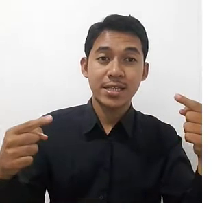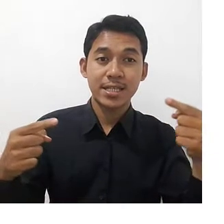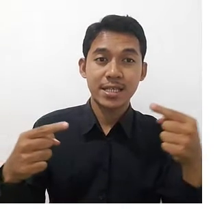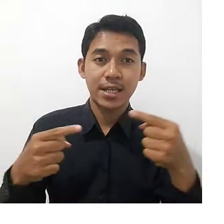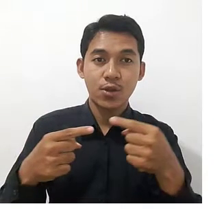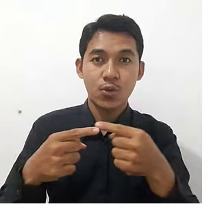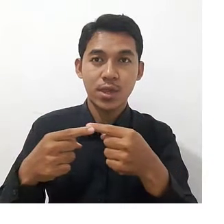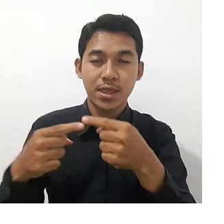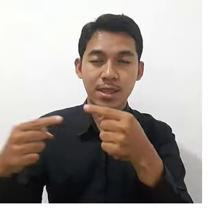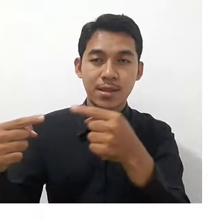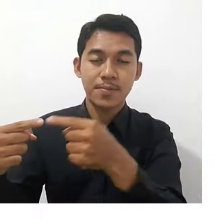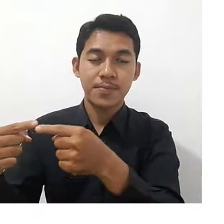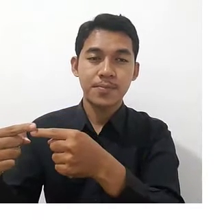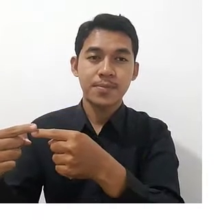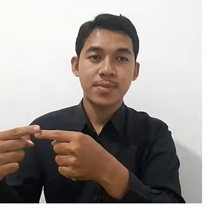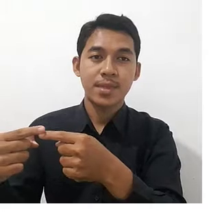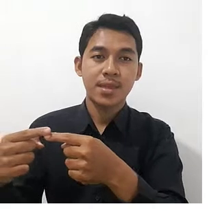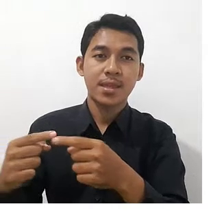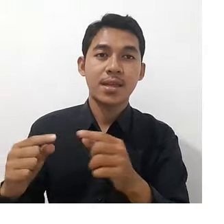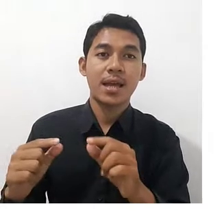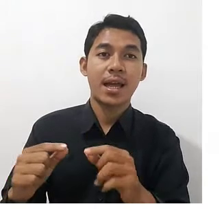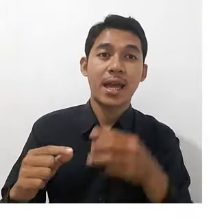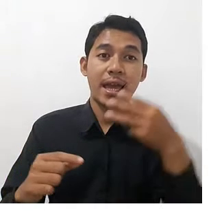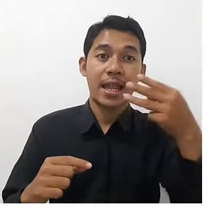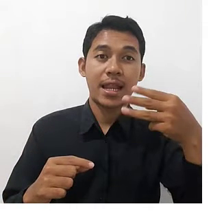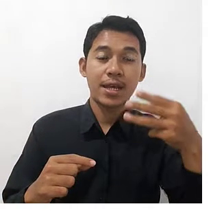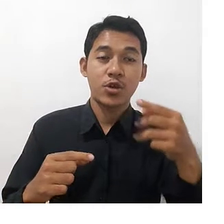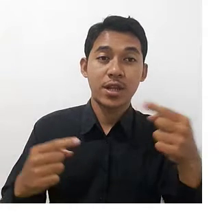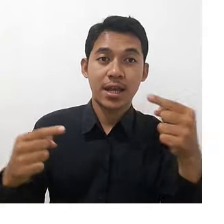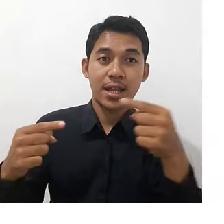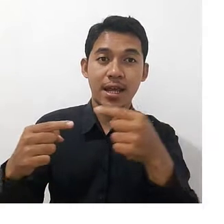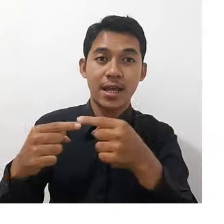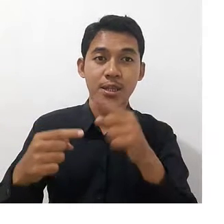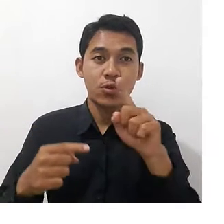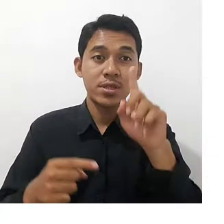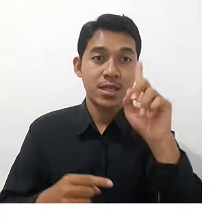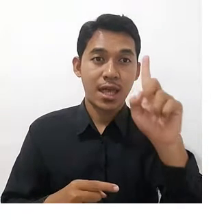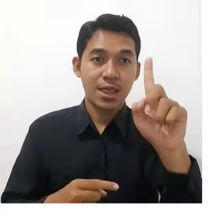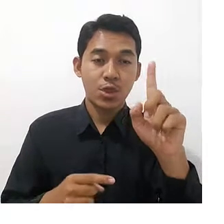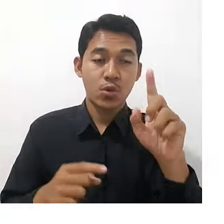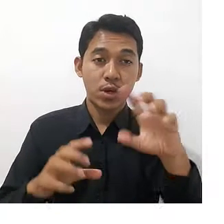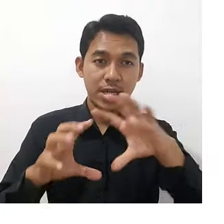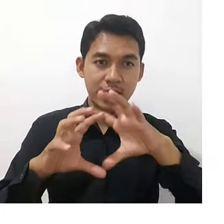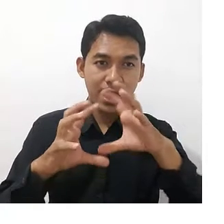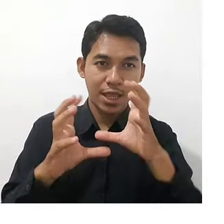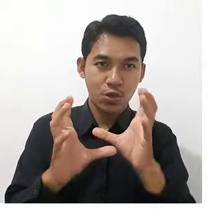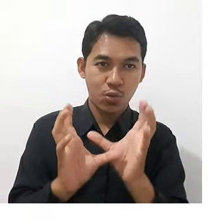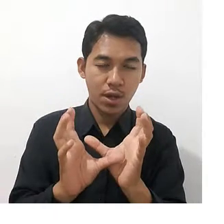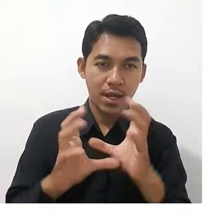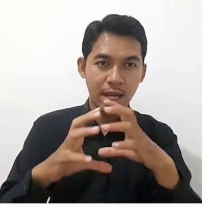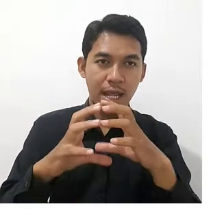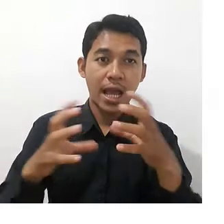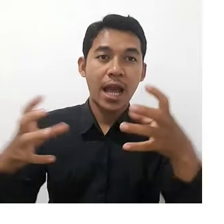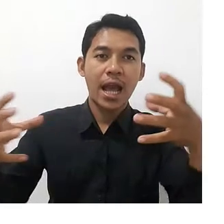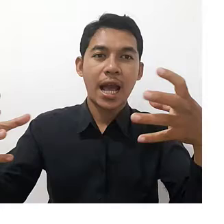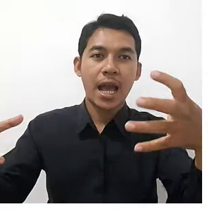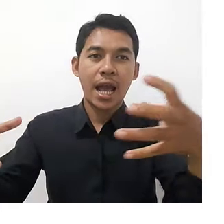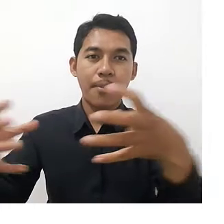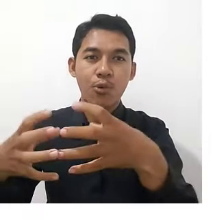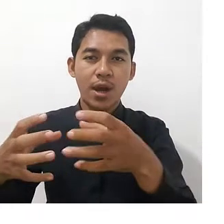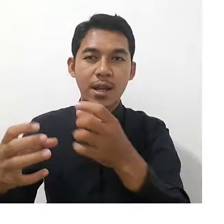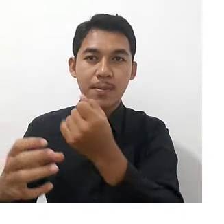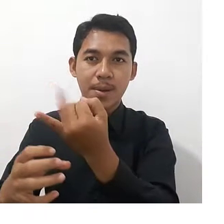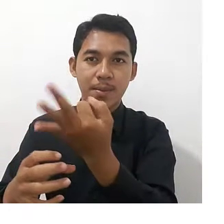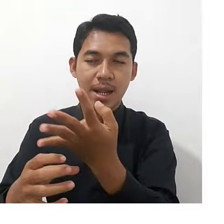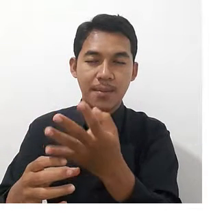rangkaian elektronika. Nah, jadi kan rangkaian elektronika itu kan sebuah kesatuan ya. Dia nggak berdiri sendiri, dia gabungan dari beberapa